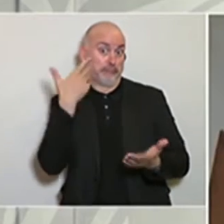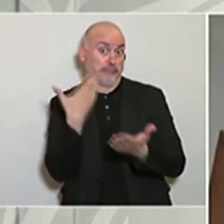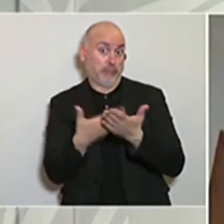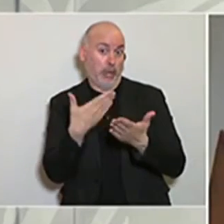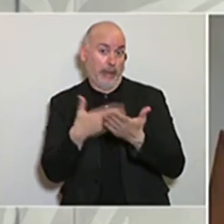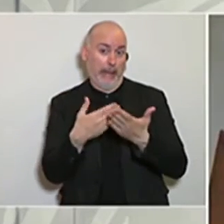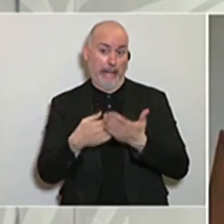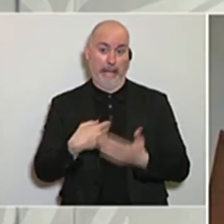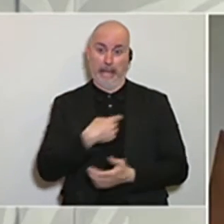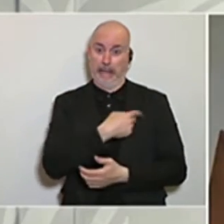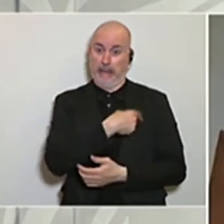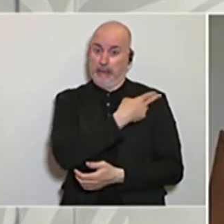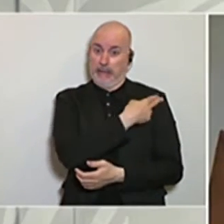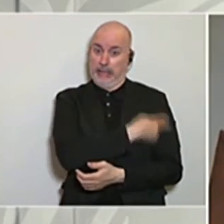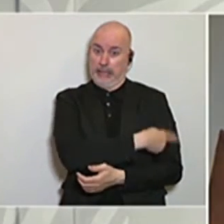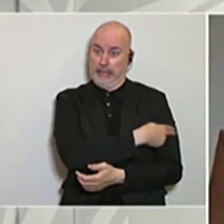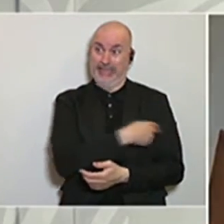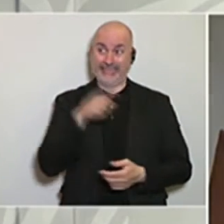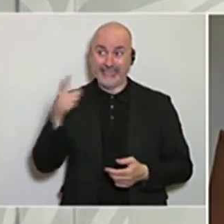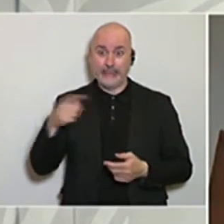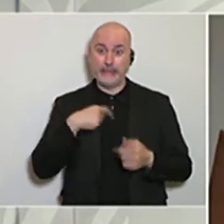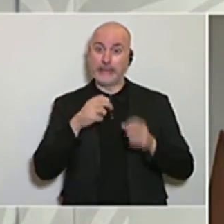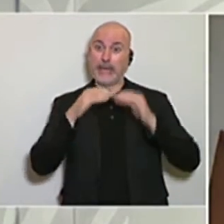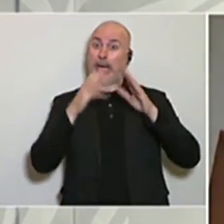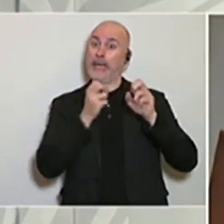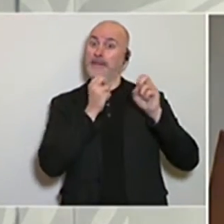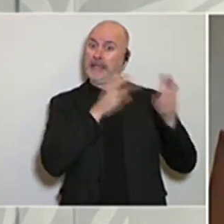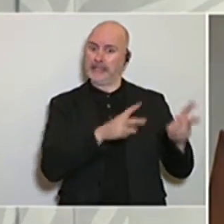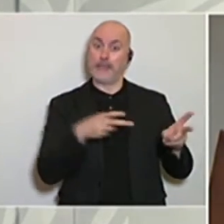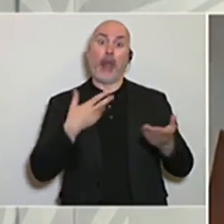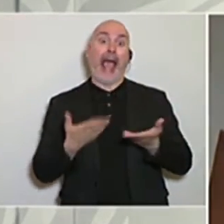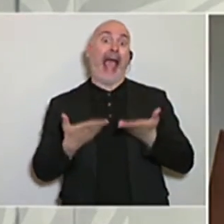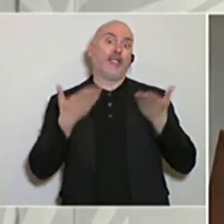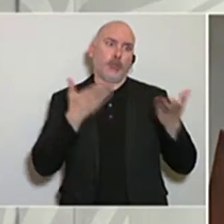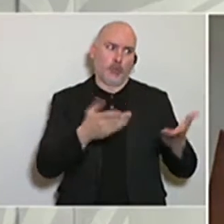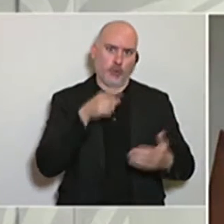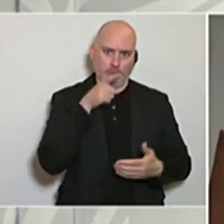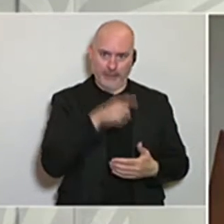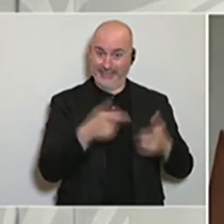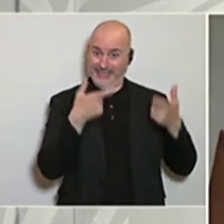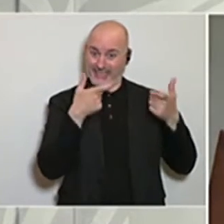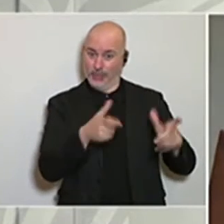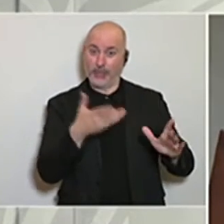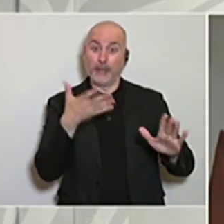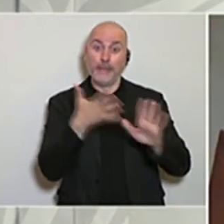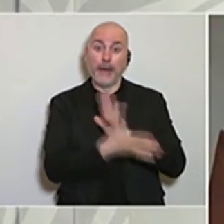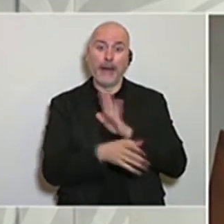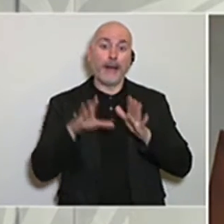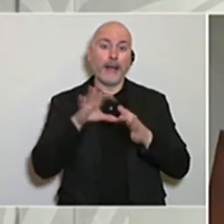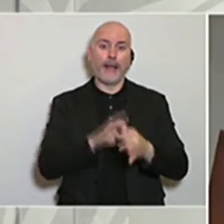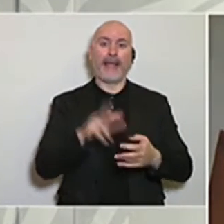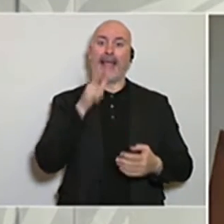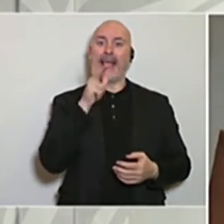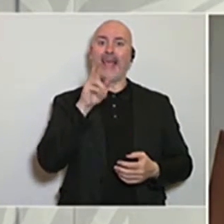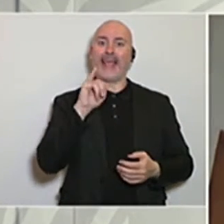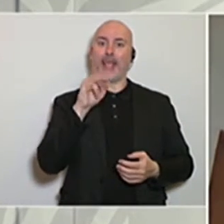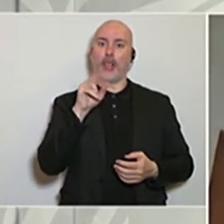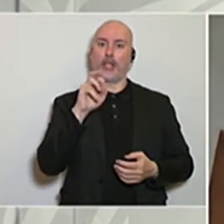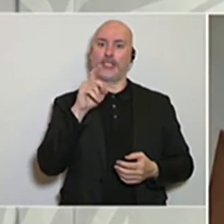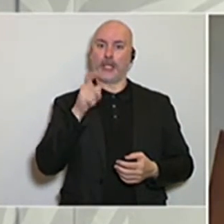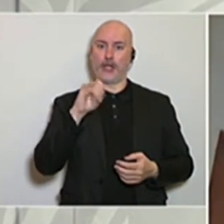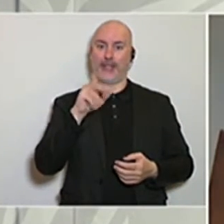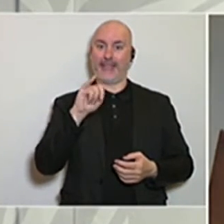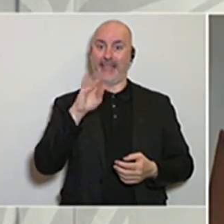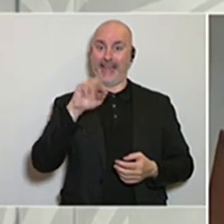més, va anunciar davant del sector de les residències com un ajut en aquest sector basat, entre altres coses, en la hidroxicloroquina, que